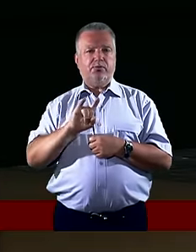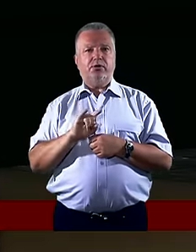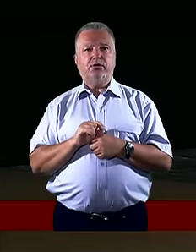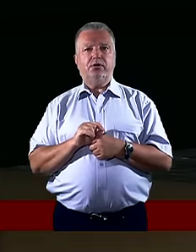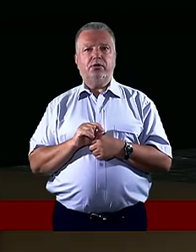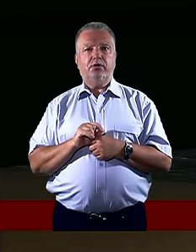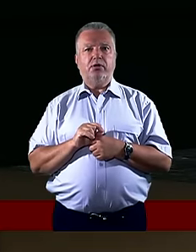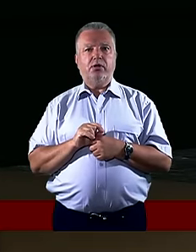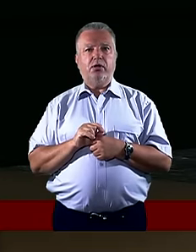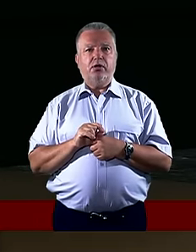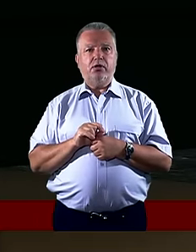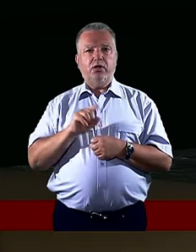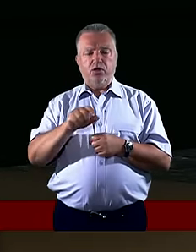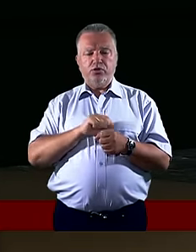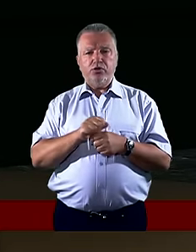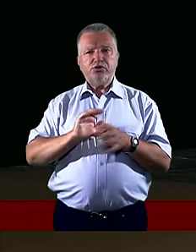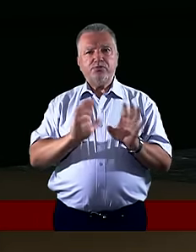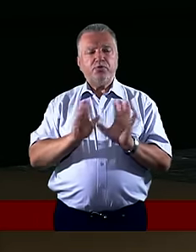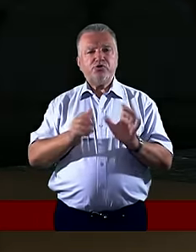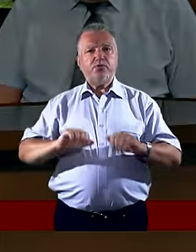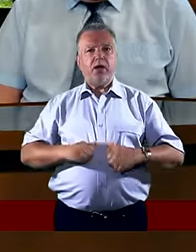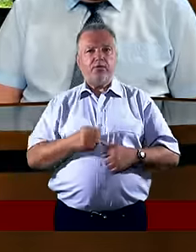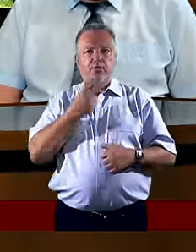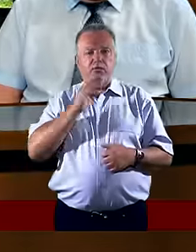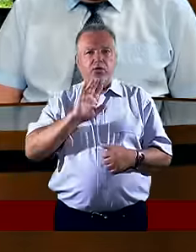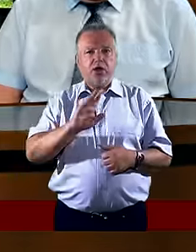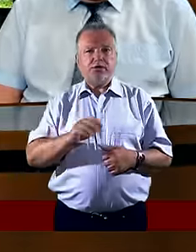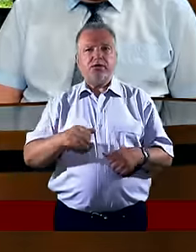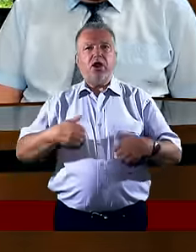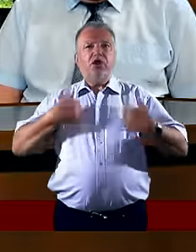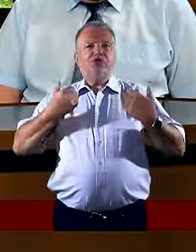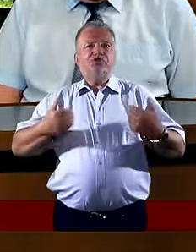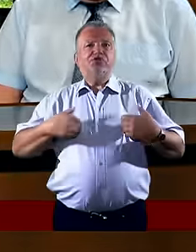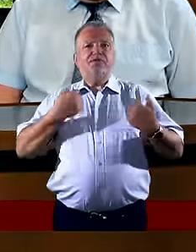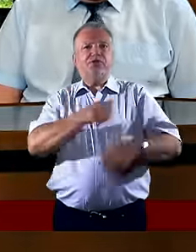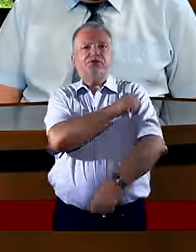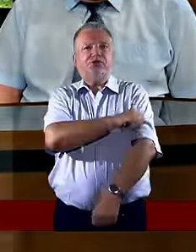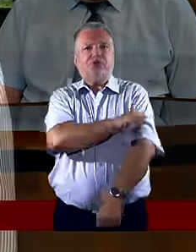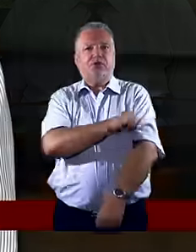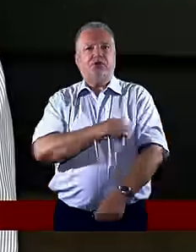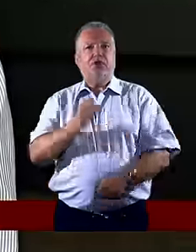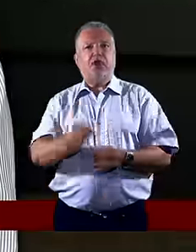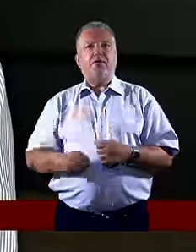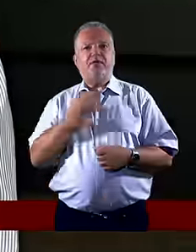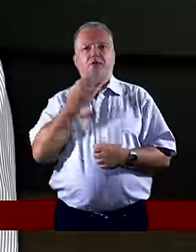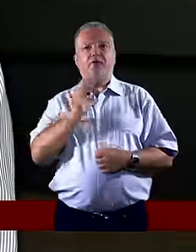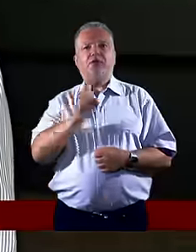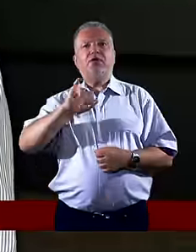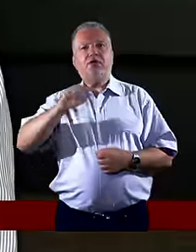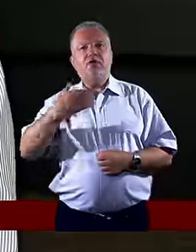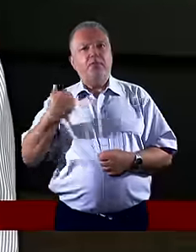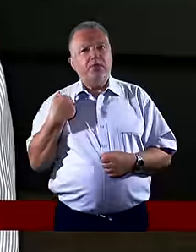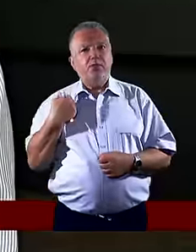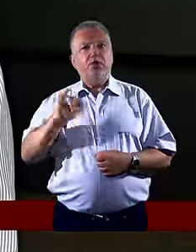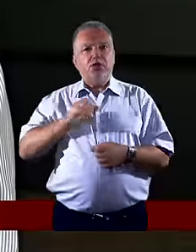Bo czasami no, to tak różnie może być. Słuchajcie, to jest sposób na to, żeby pokazać żywe chrześcijaństwo. Paweł mówi o tym, kim był, kim